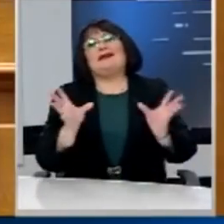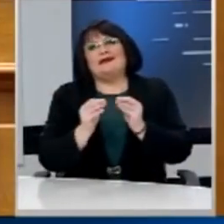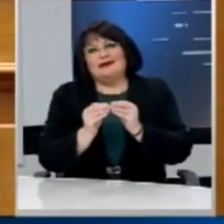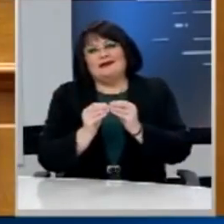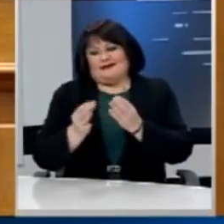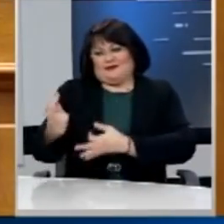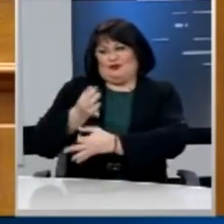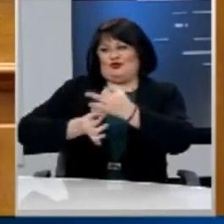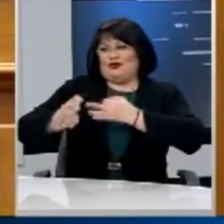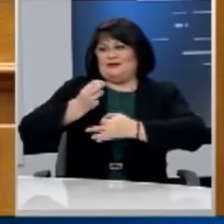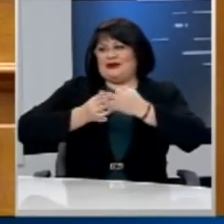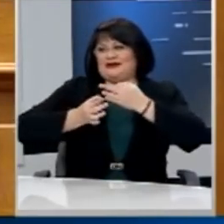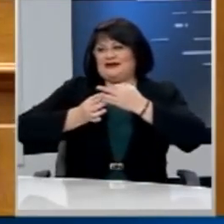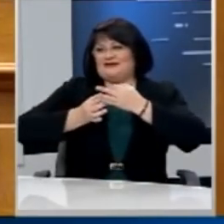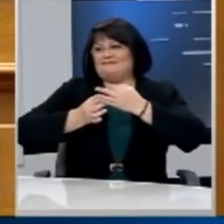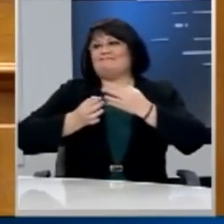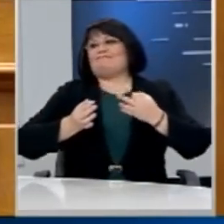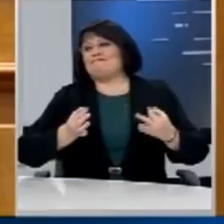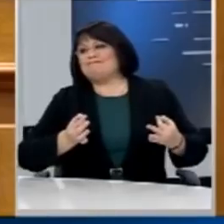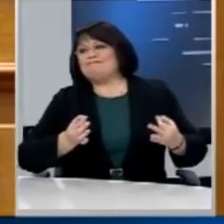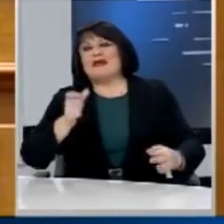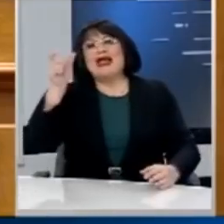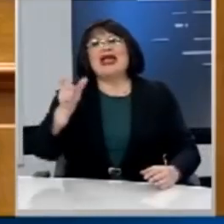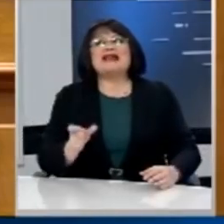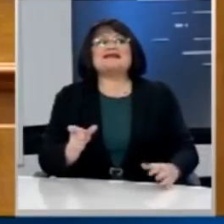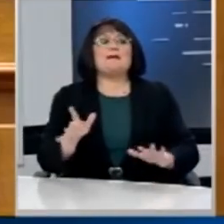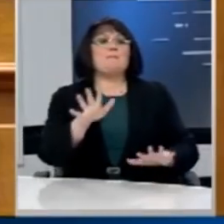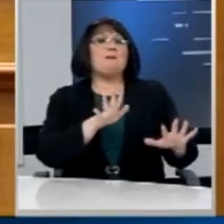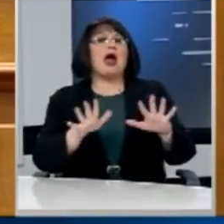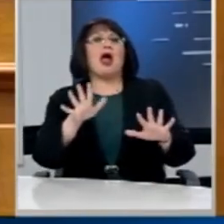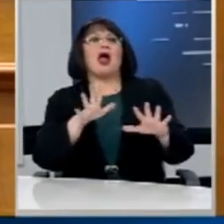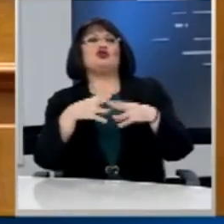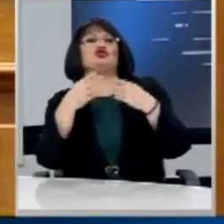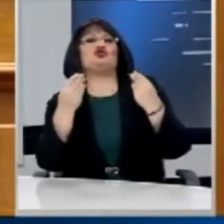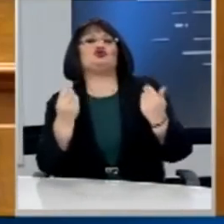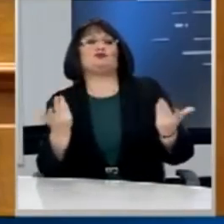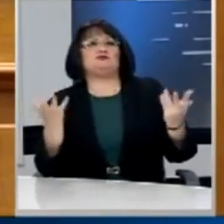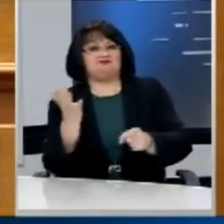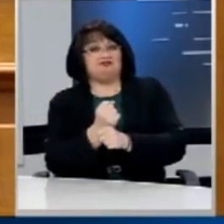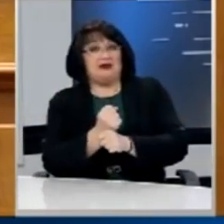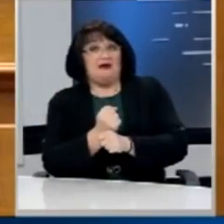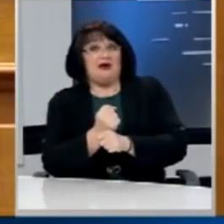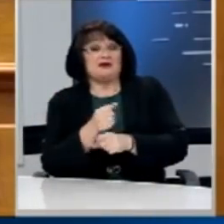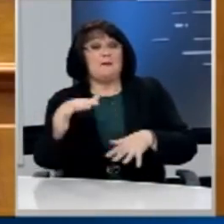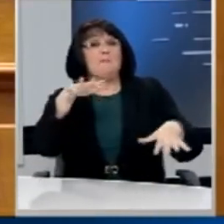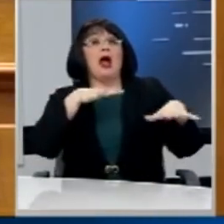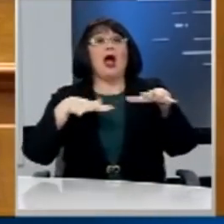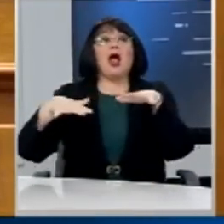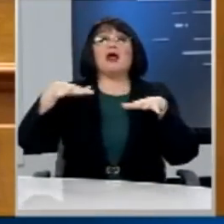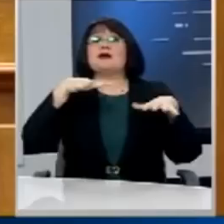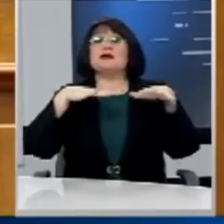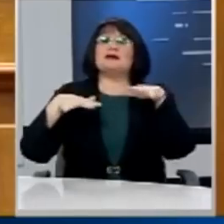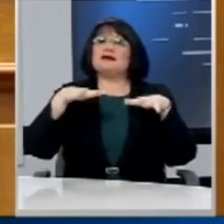ως προς το επιχείρημα ότι δήθεν εσείς με κάποιο μαγικό τρόπο είχατε καταφέρει να